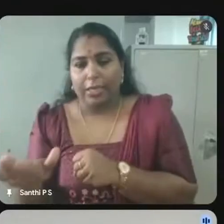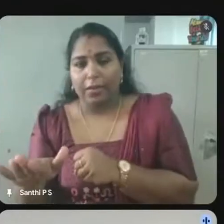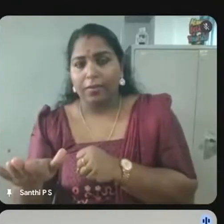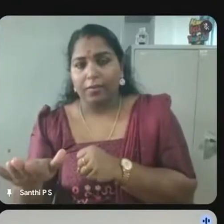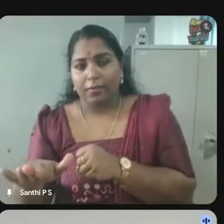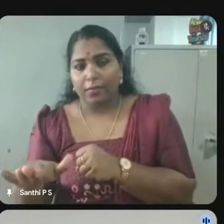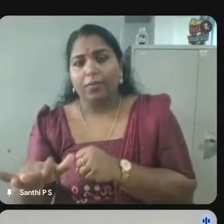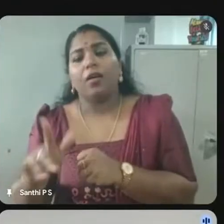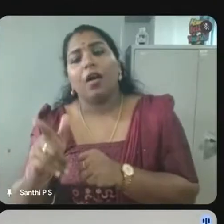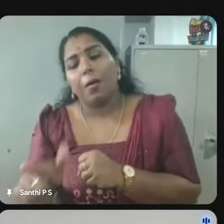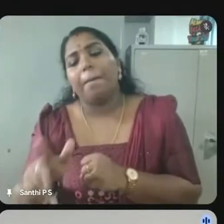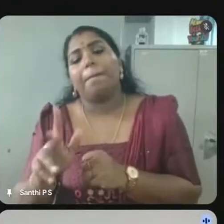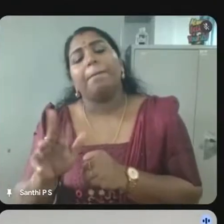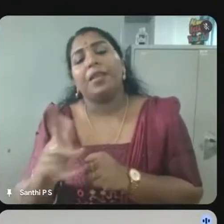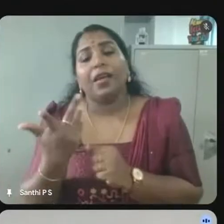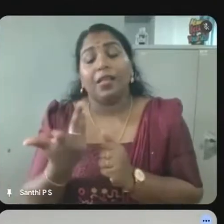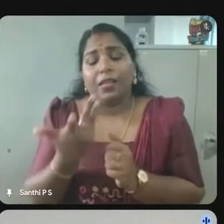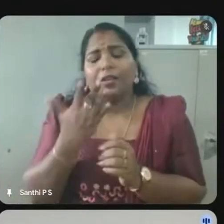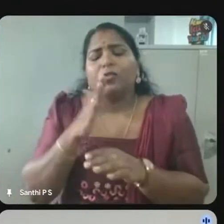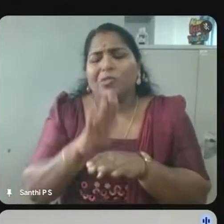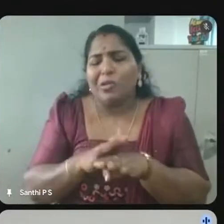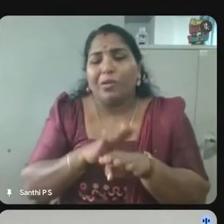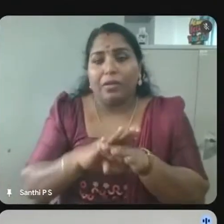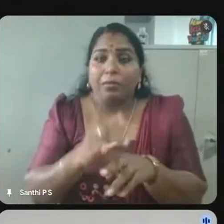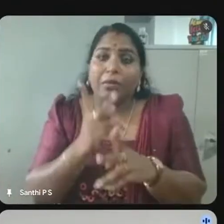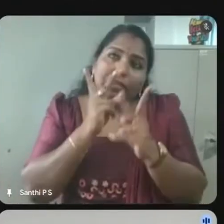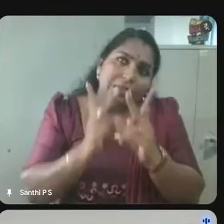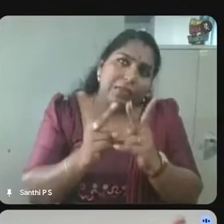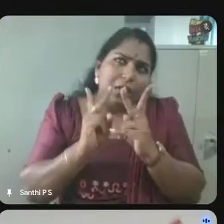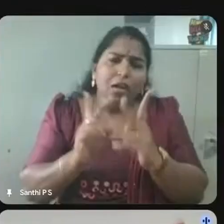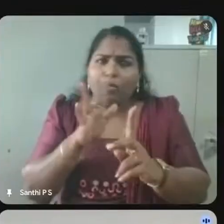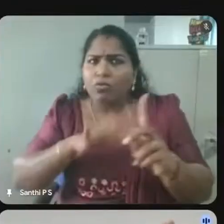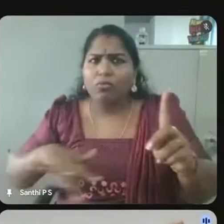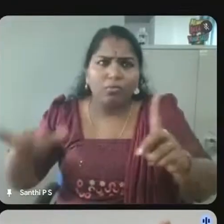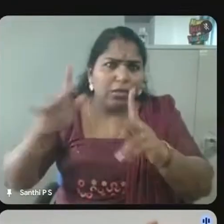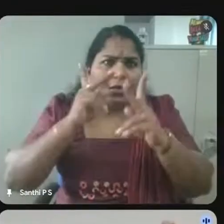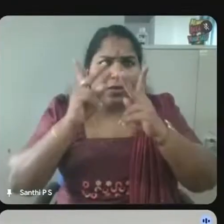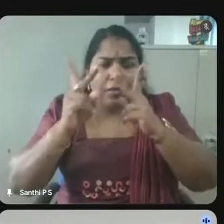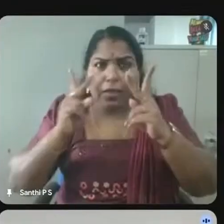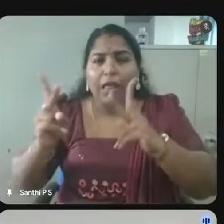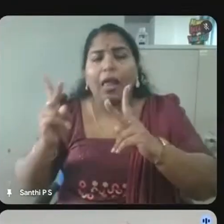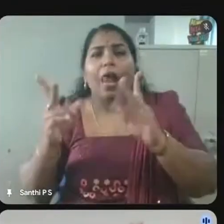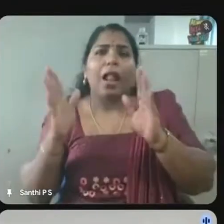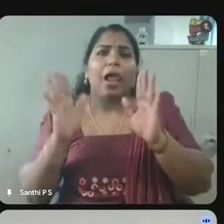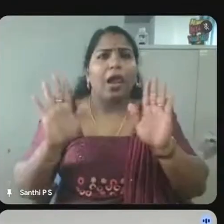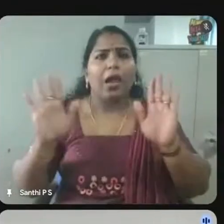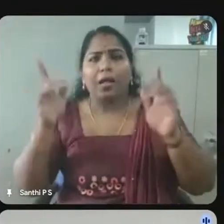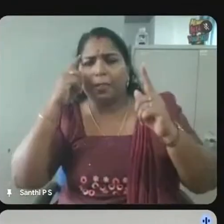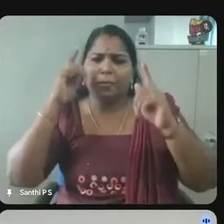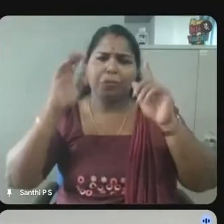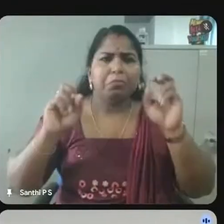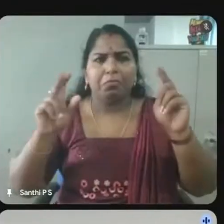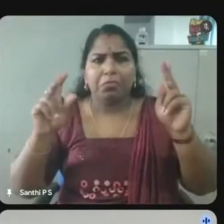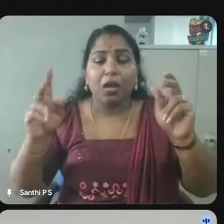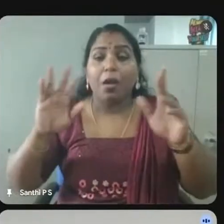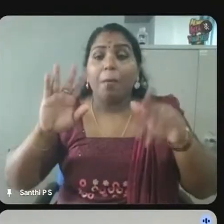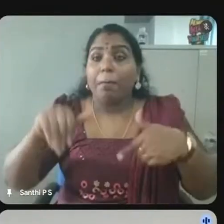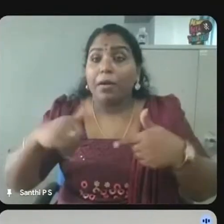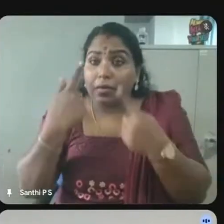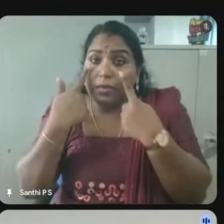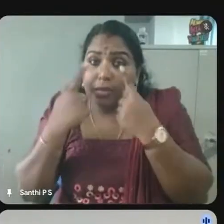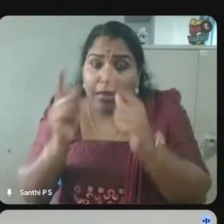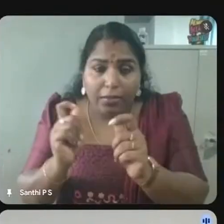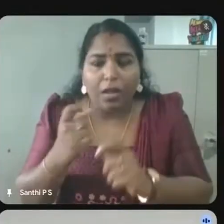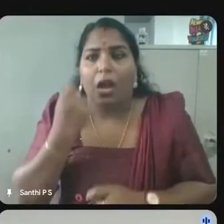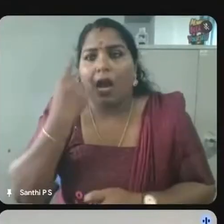സോ അവിടെ നമുക്ക് വരുന്നത് എന്താന്ന് വെച്ചാൽ കാഴ്ച, പരിസര കാഴ്ച നഷ്ടപ്പെടുന്നത് അറിയണമെങ്കിൽ, തിരിച്ചറിയണമെങ്കിൽ അത് ടെസ്റ്റ് ചെയ്താലേ അറിയാൻ